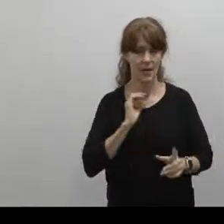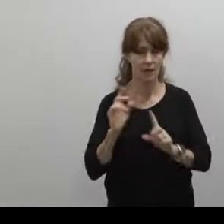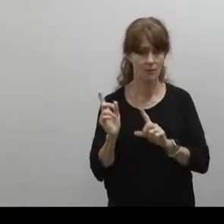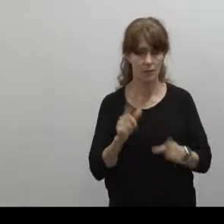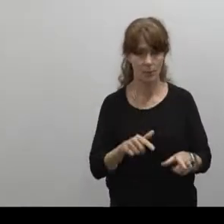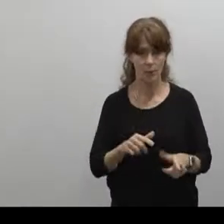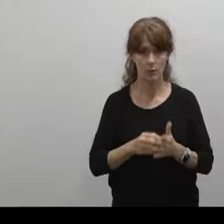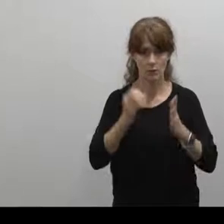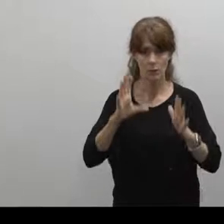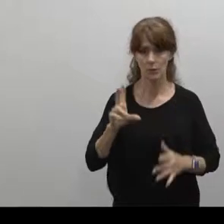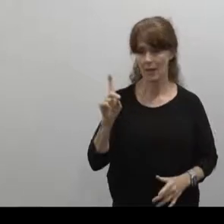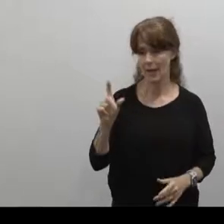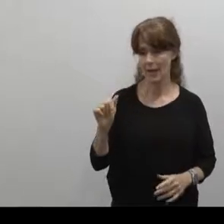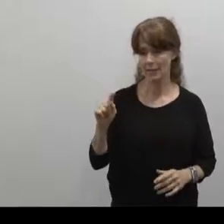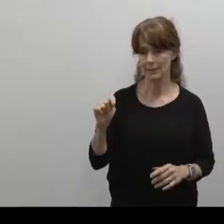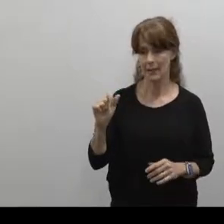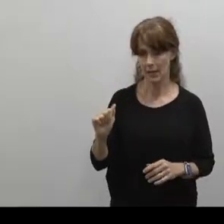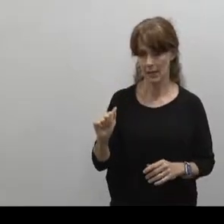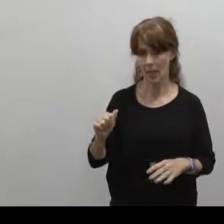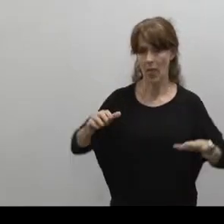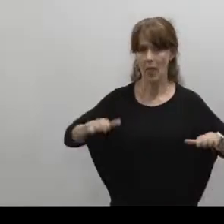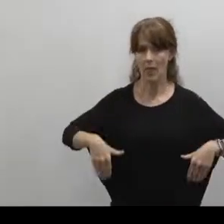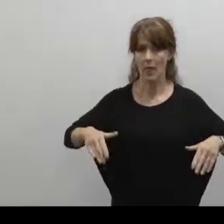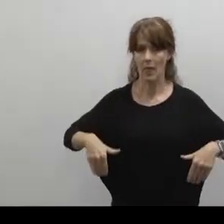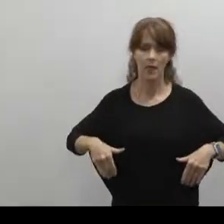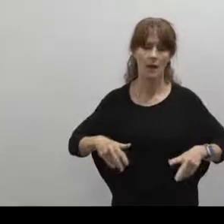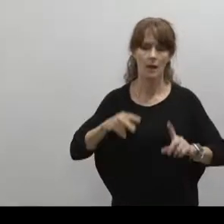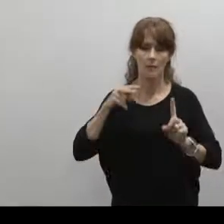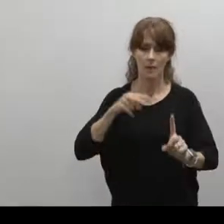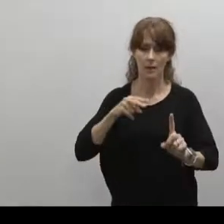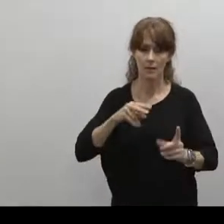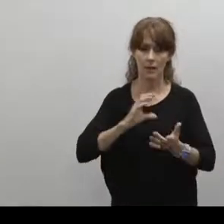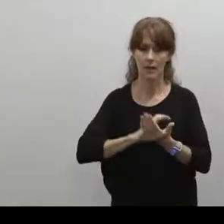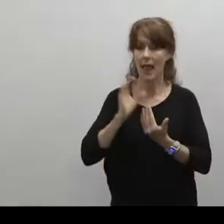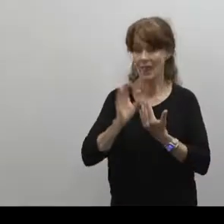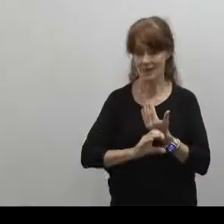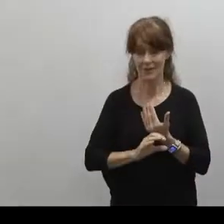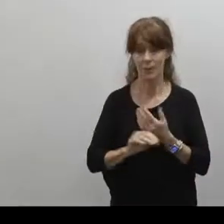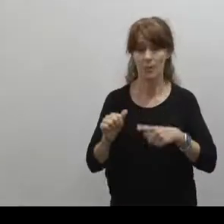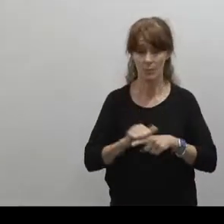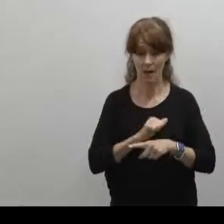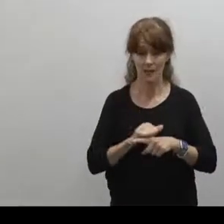ca sẽ là riêng mùi mùi nâng dương thuê ca về nhạc mơ làm bì tinh ở đây rồi bỏ sớ